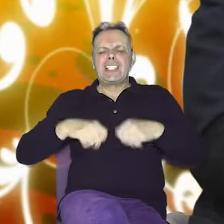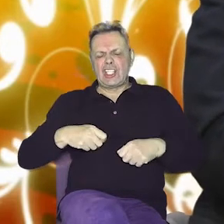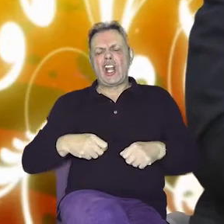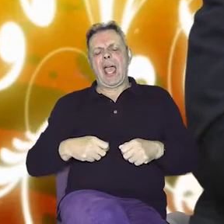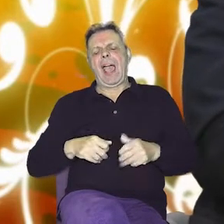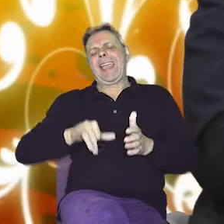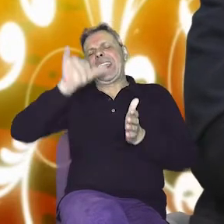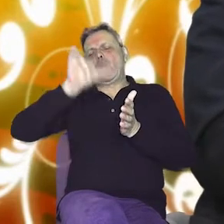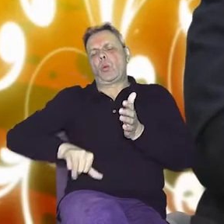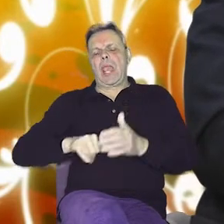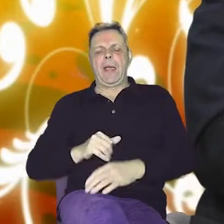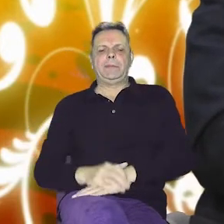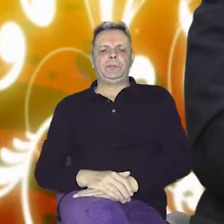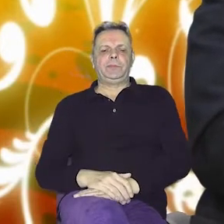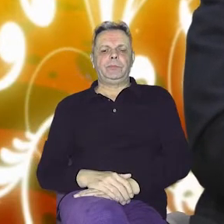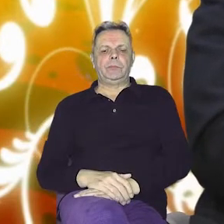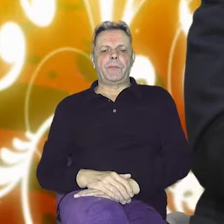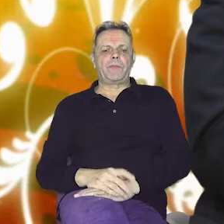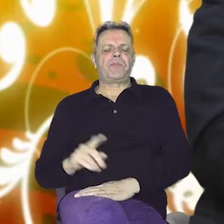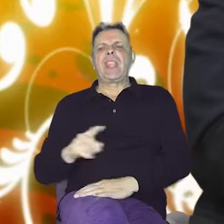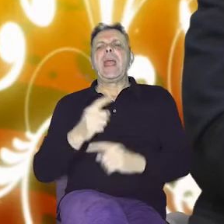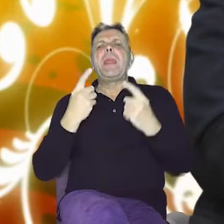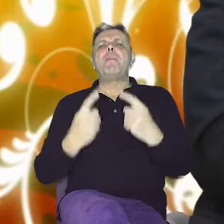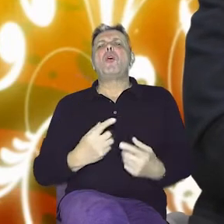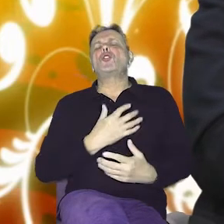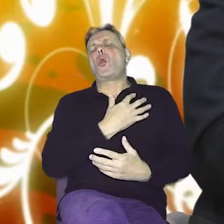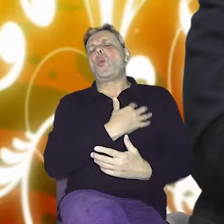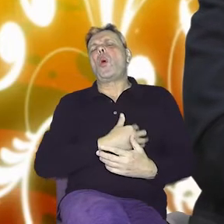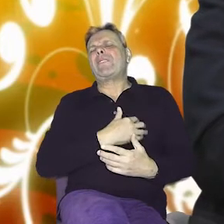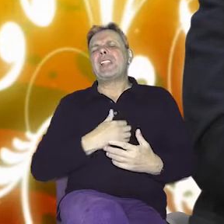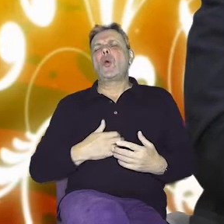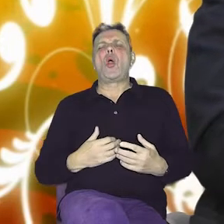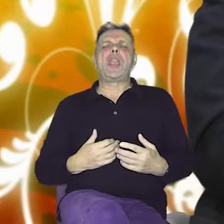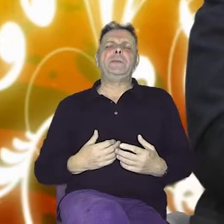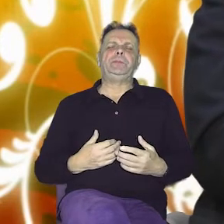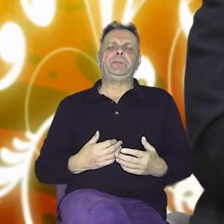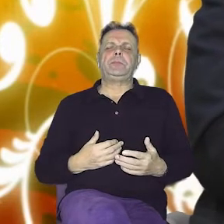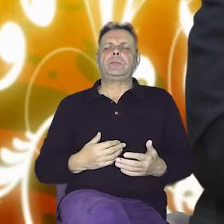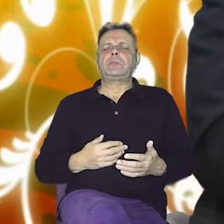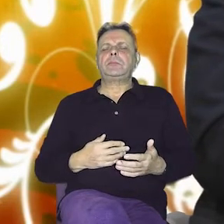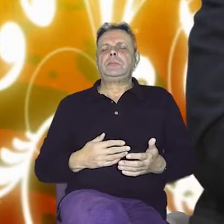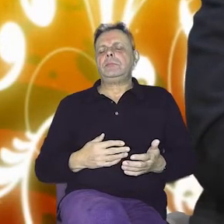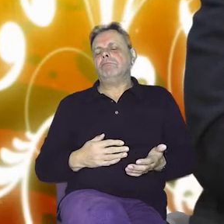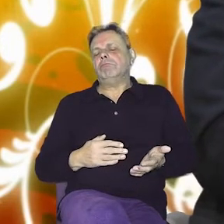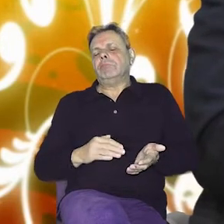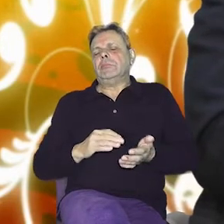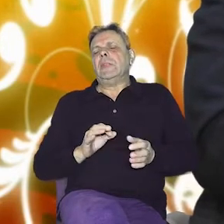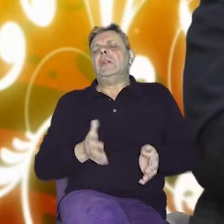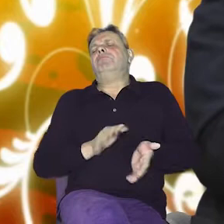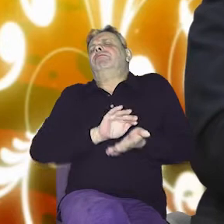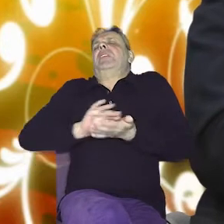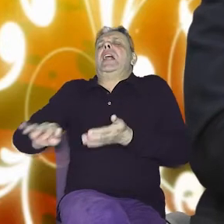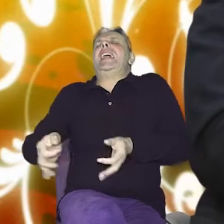rekonstruktivne SF kirurgije. E sad, ne postoji u Hrvatskoj, ne postoji wound specialist, wound specijalista za